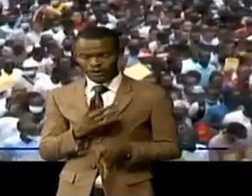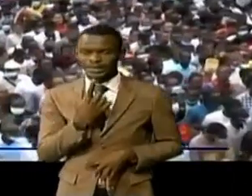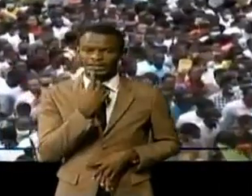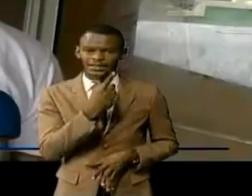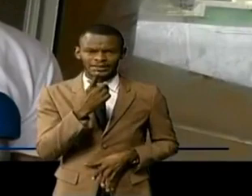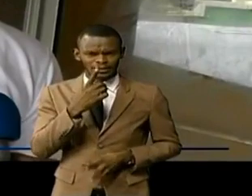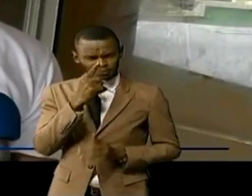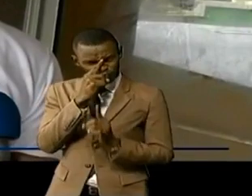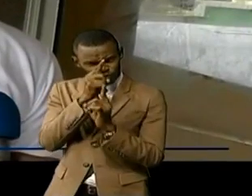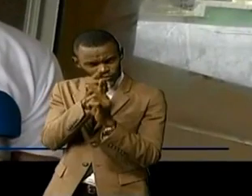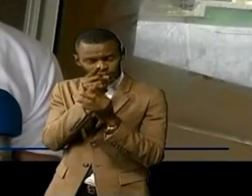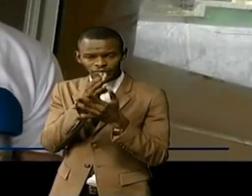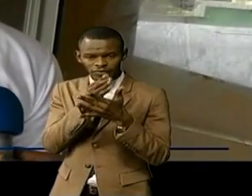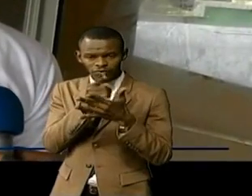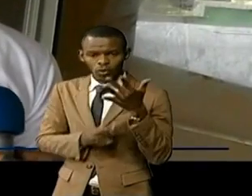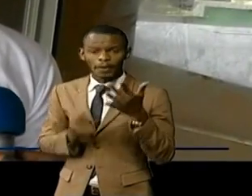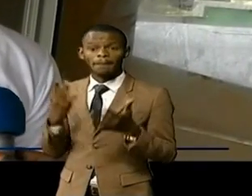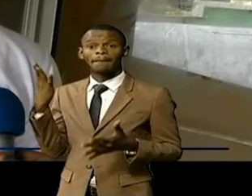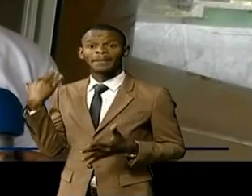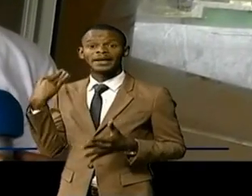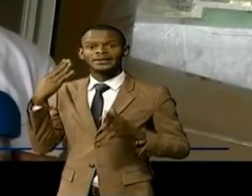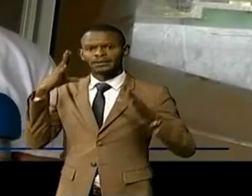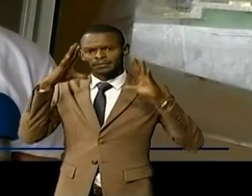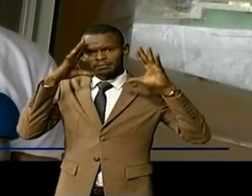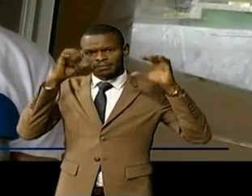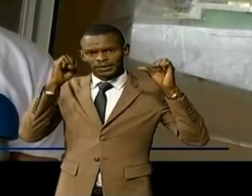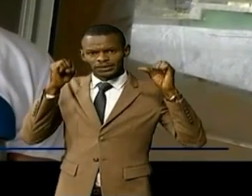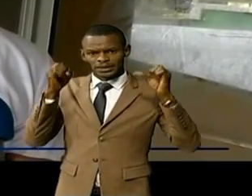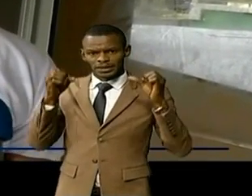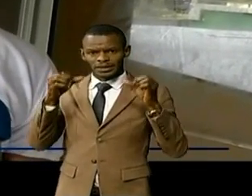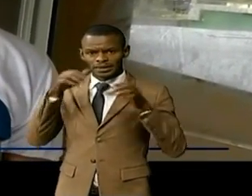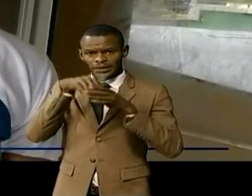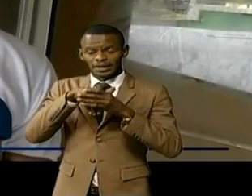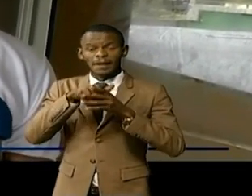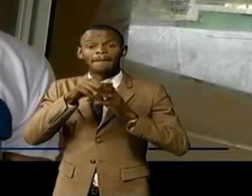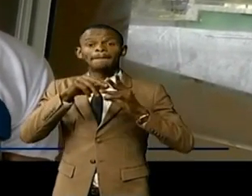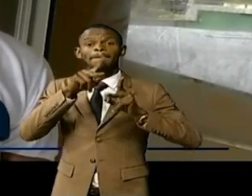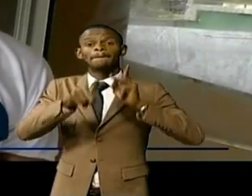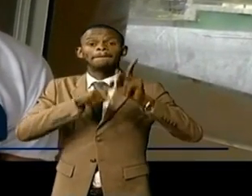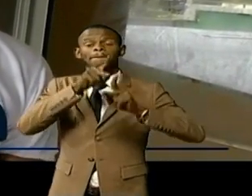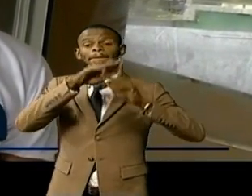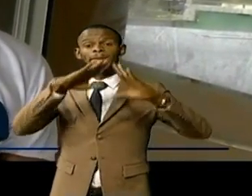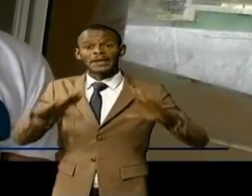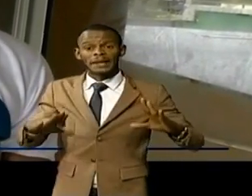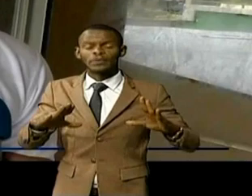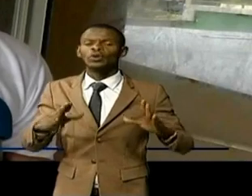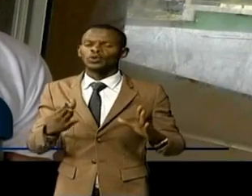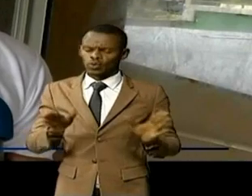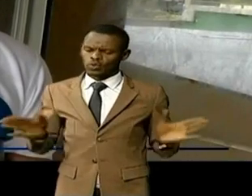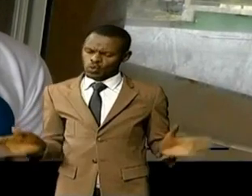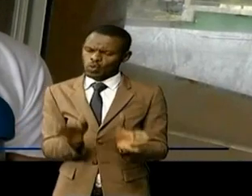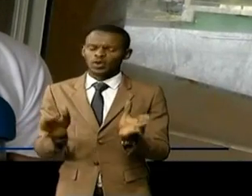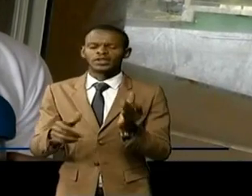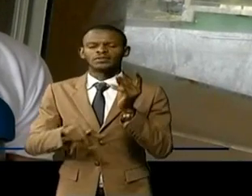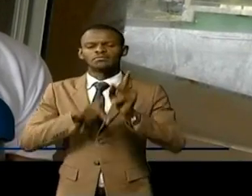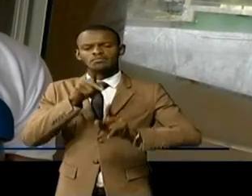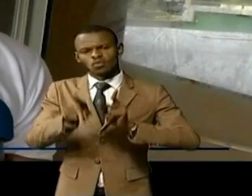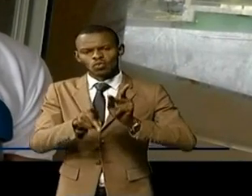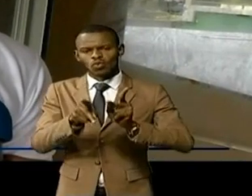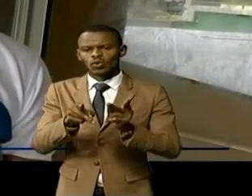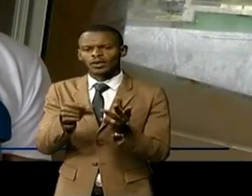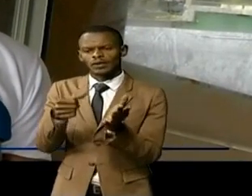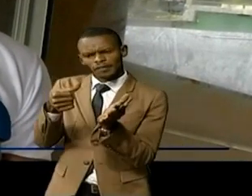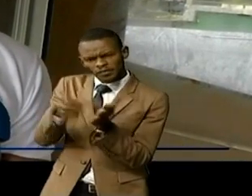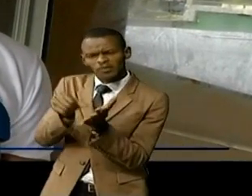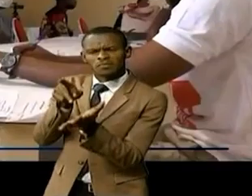lancement de la campagne de sensibilisation au civisme fiscal. Aujourd'hui, nous sommes en train de recruter les volontaires et qui vont